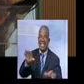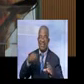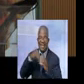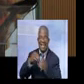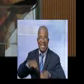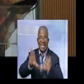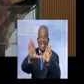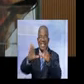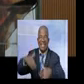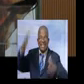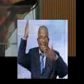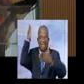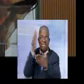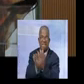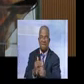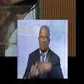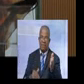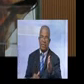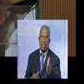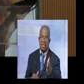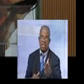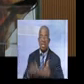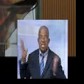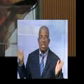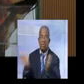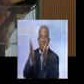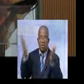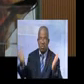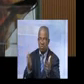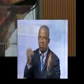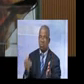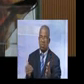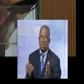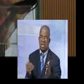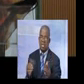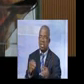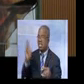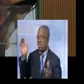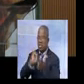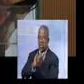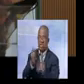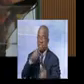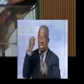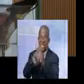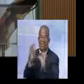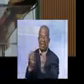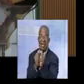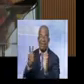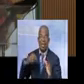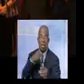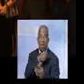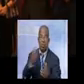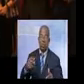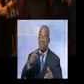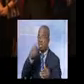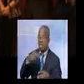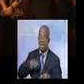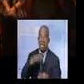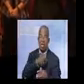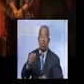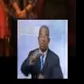2017. Par ailleurs, j'exhorte tous les acteurs qui nous accompagnent déjà à intensifier leur appui. Le